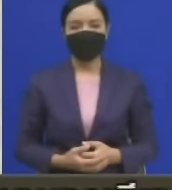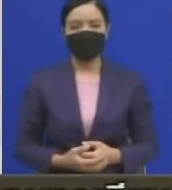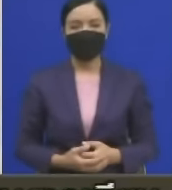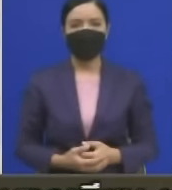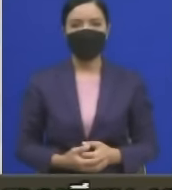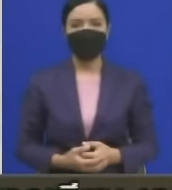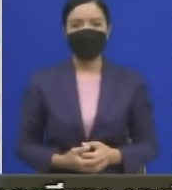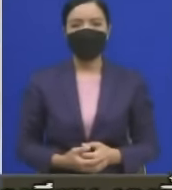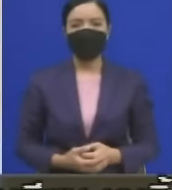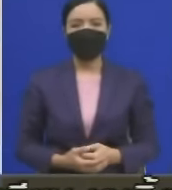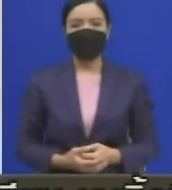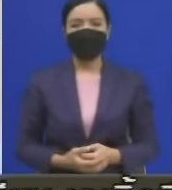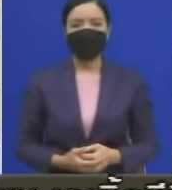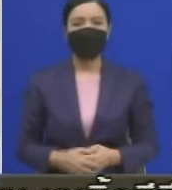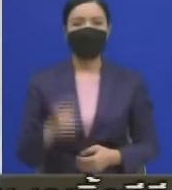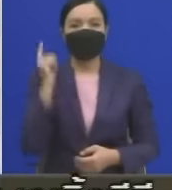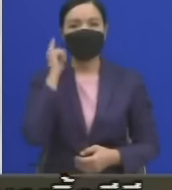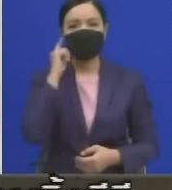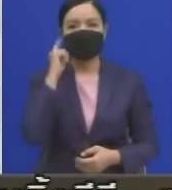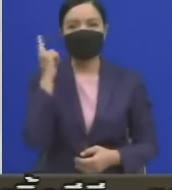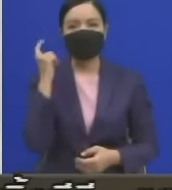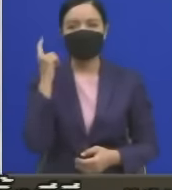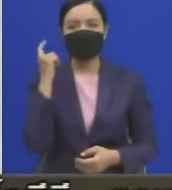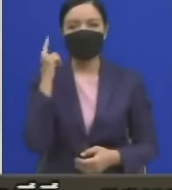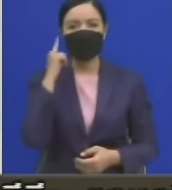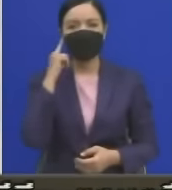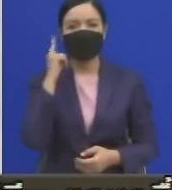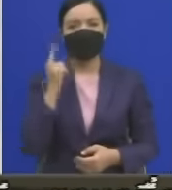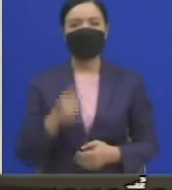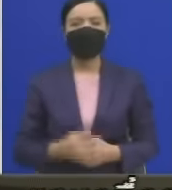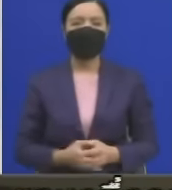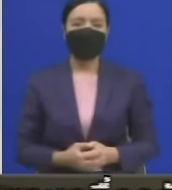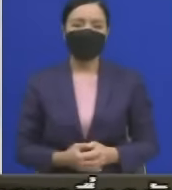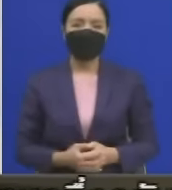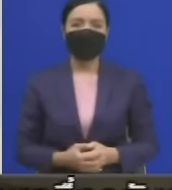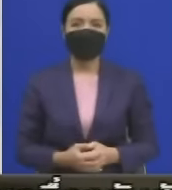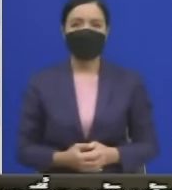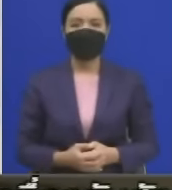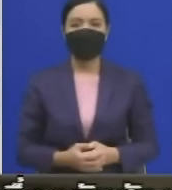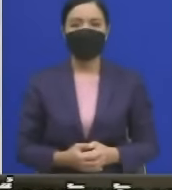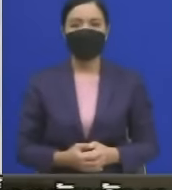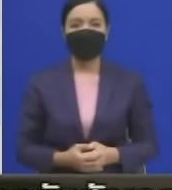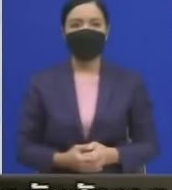รับนโยบายนะครับของรัฐบาล